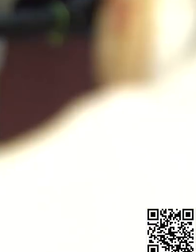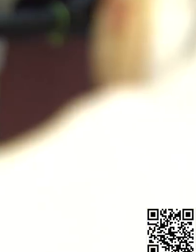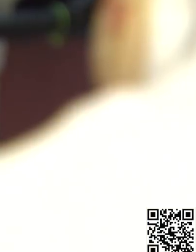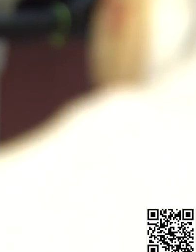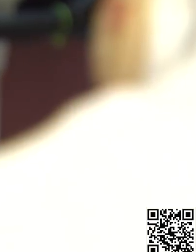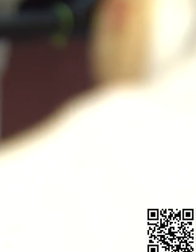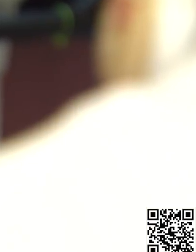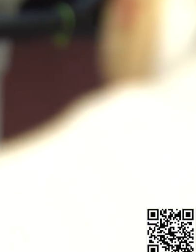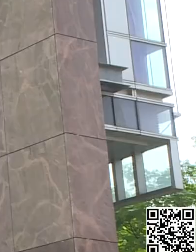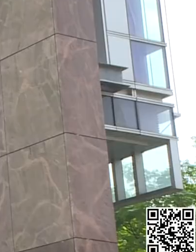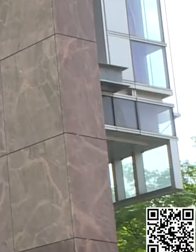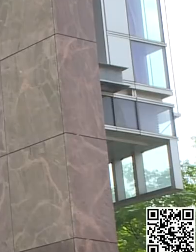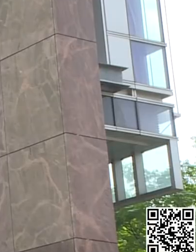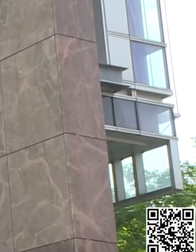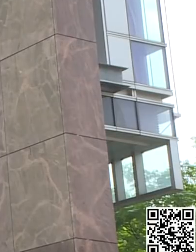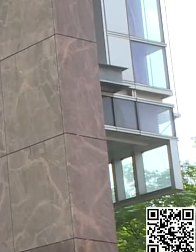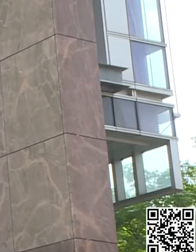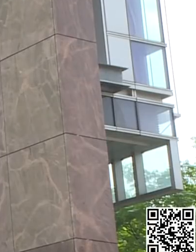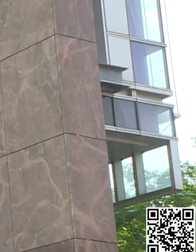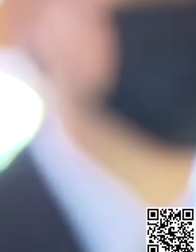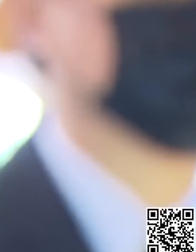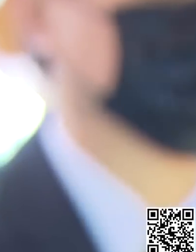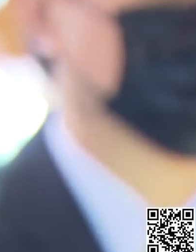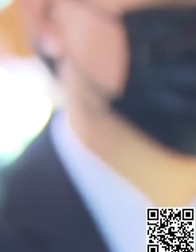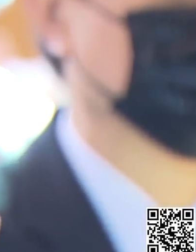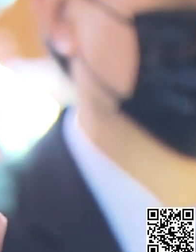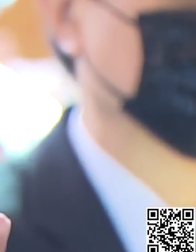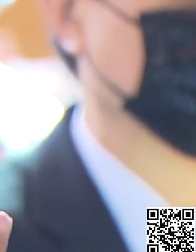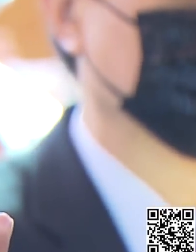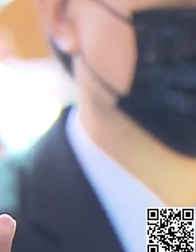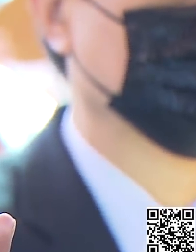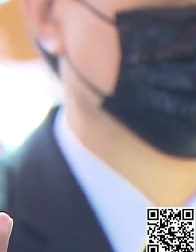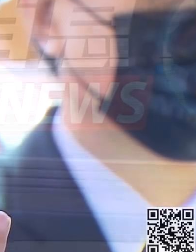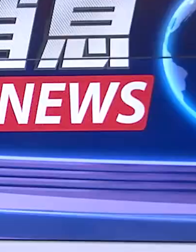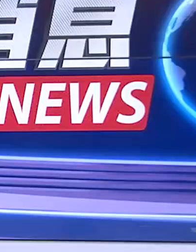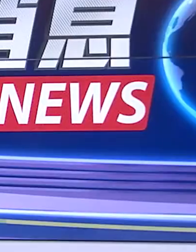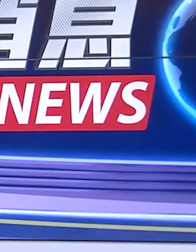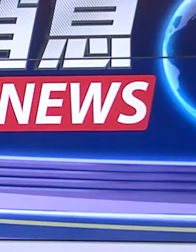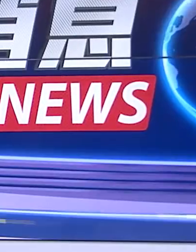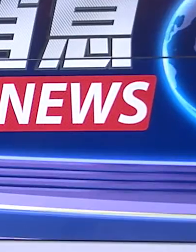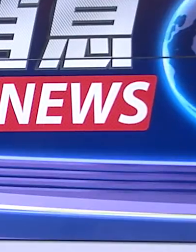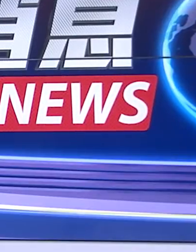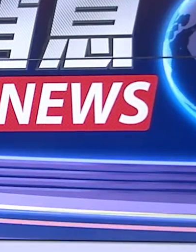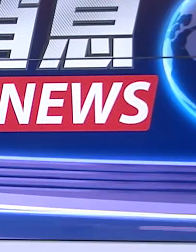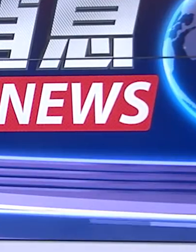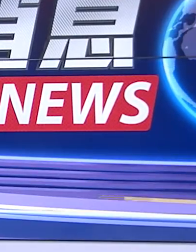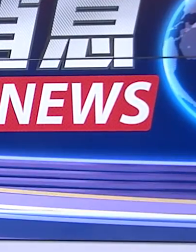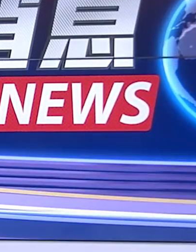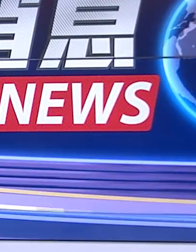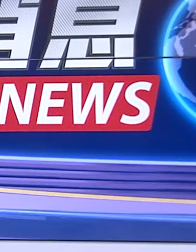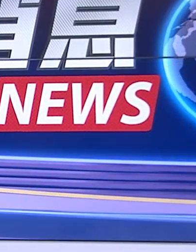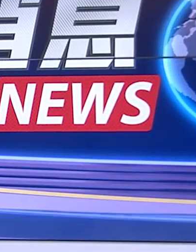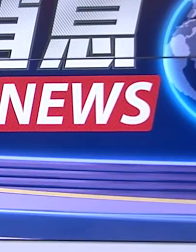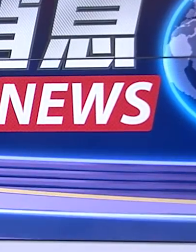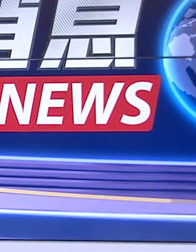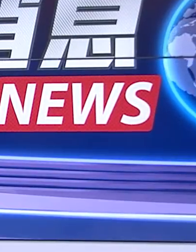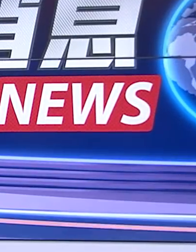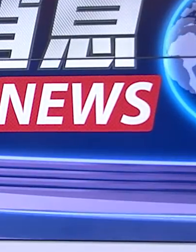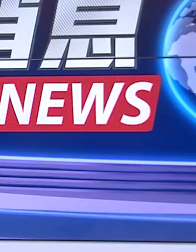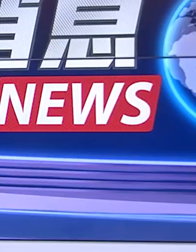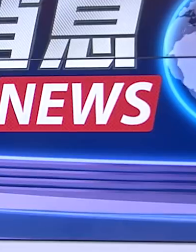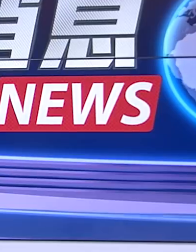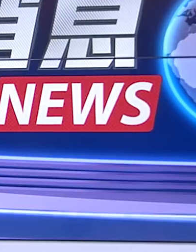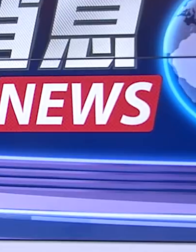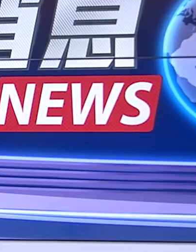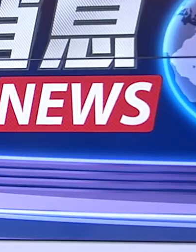执政党可经不起民怨再次爆炸。 TVBS 新闻综合报道。 好，马上来关心疫情指挥中心的